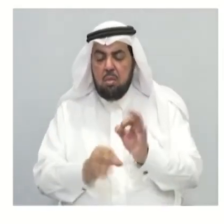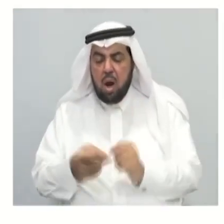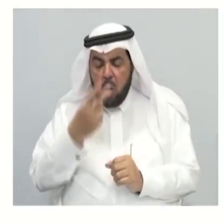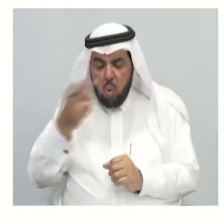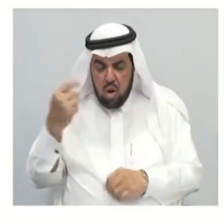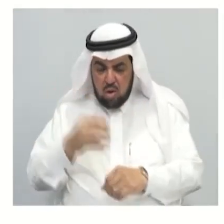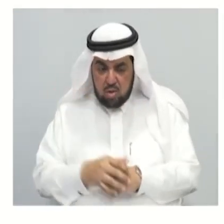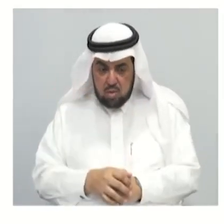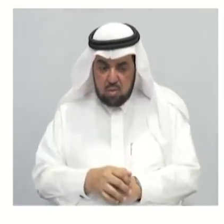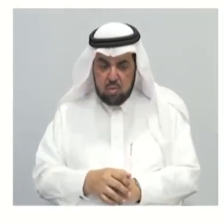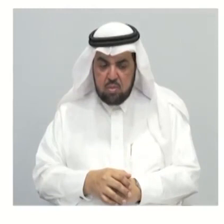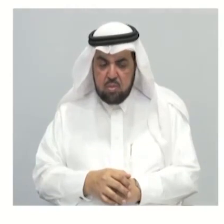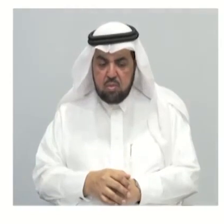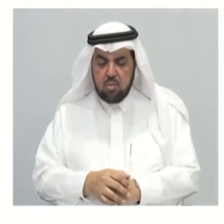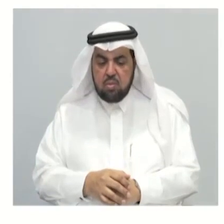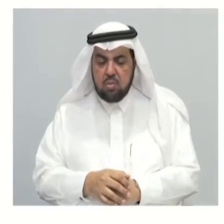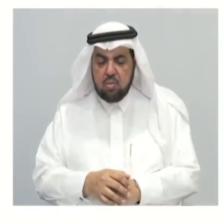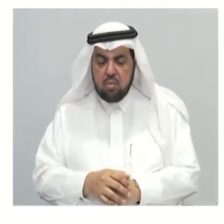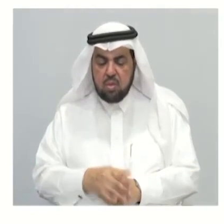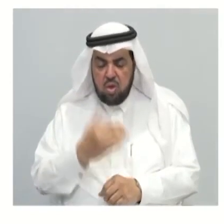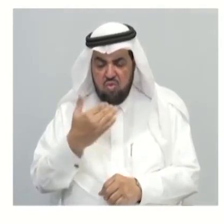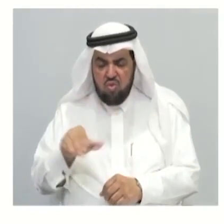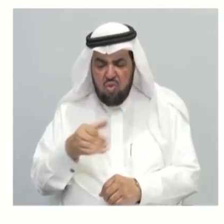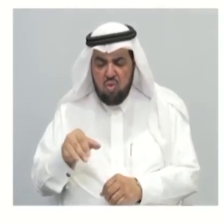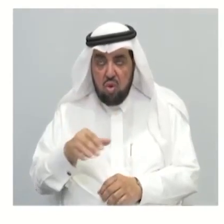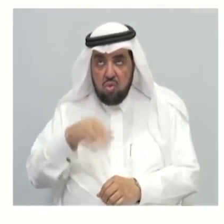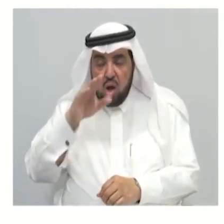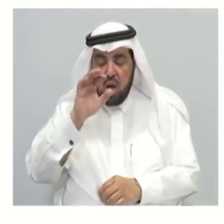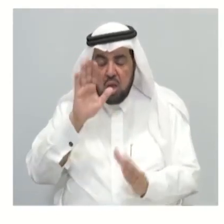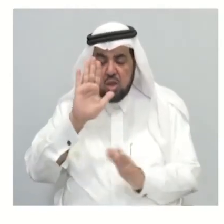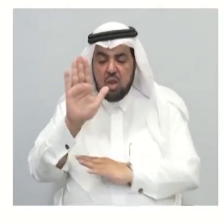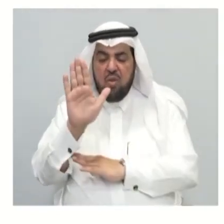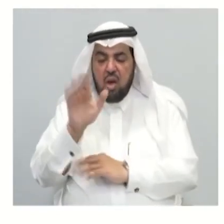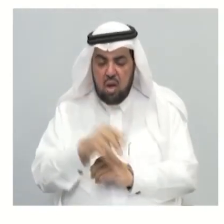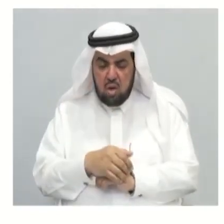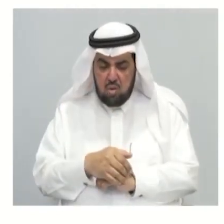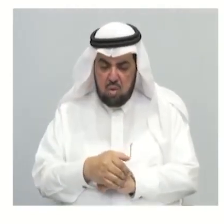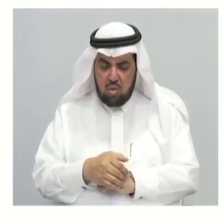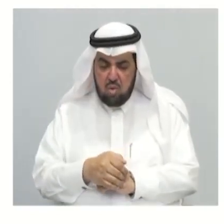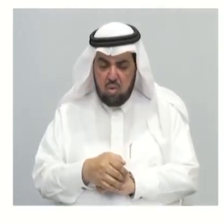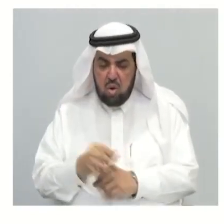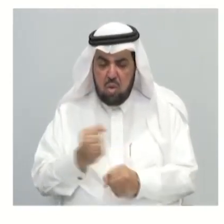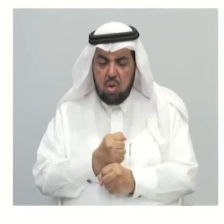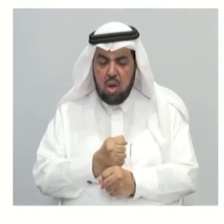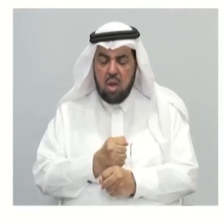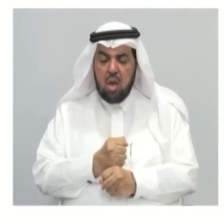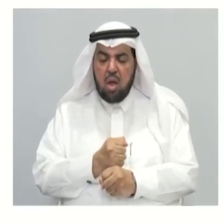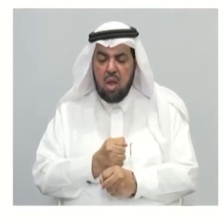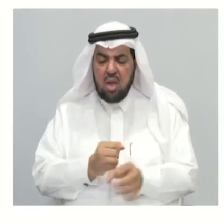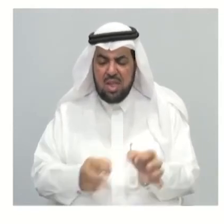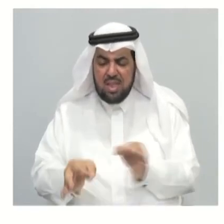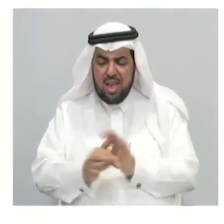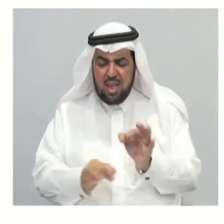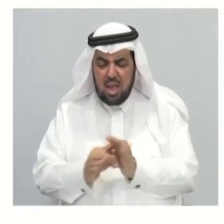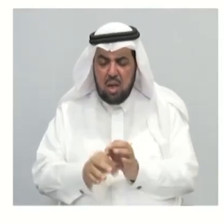بتصميمه سنضعه في منتصف اعلى الصفحه ونعمل له معايره للتاكد